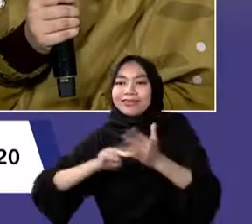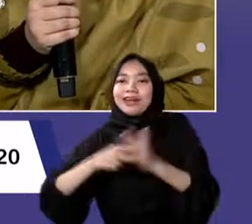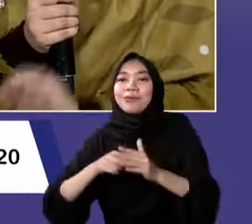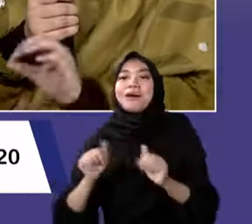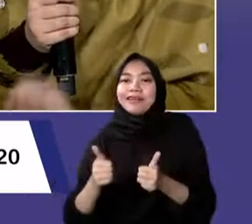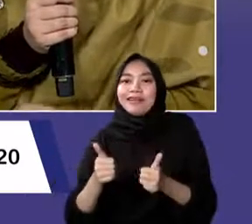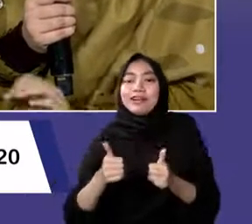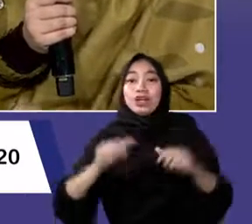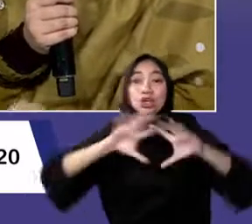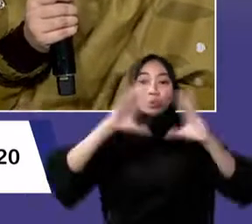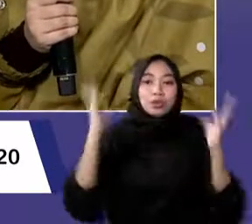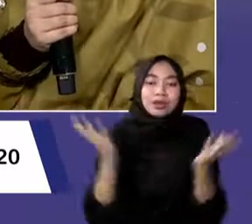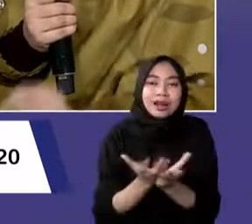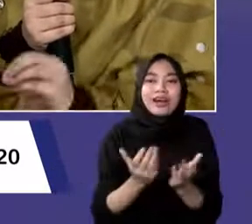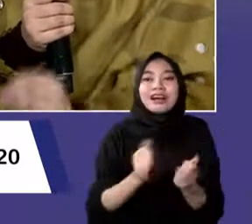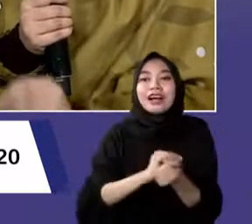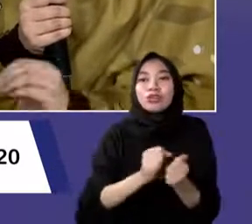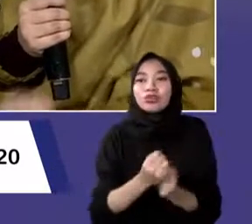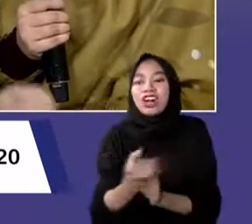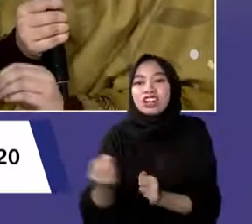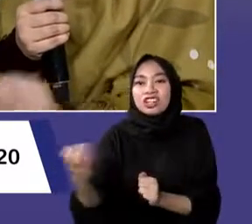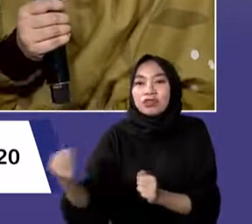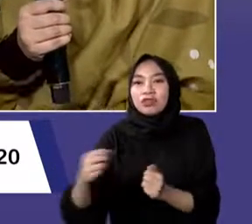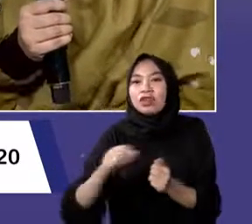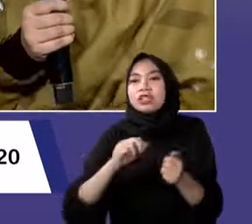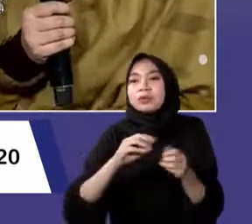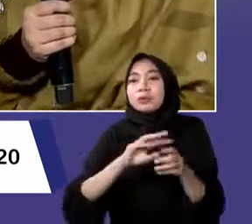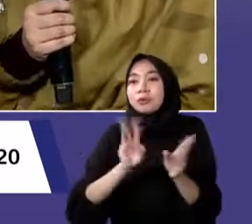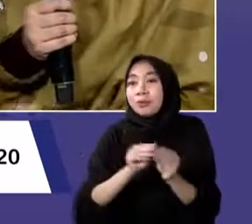ini kasus aktifnya sekarang di angka 27,96%.